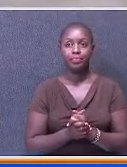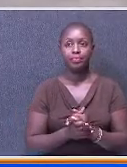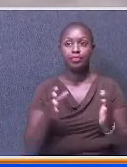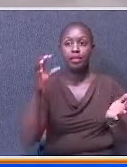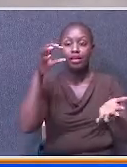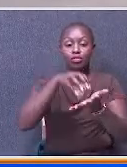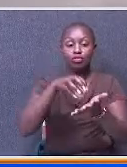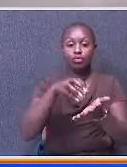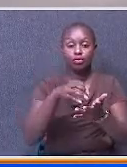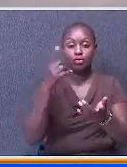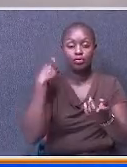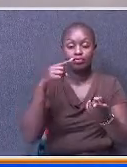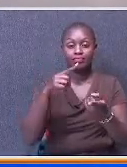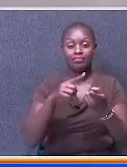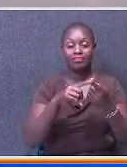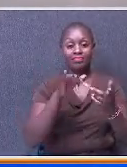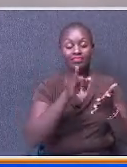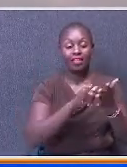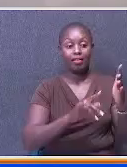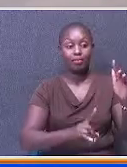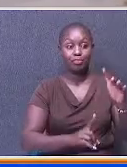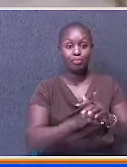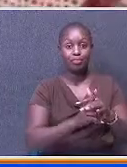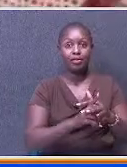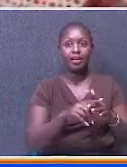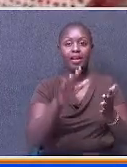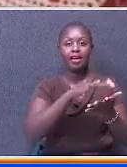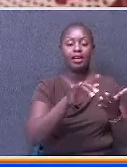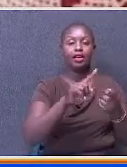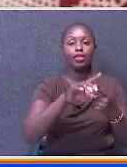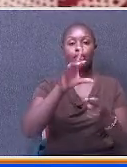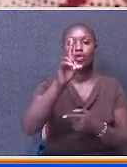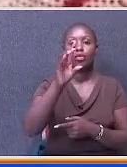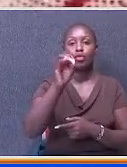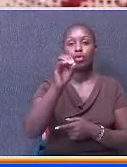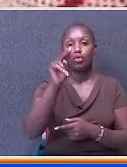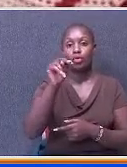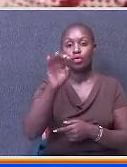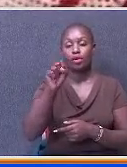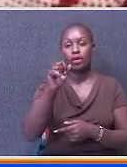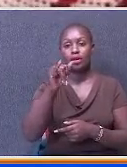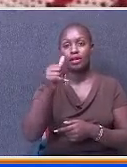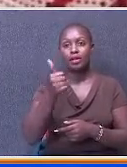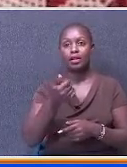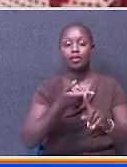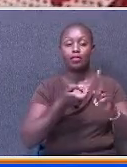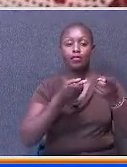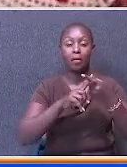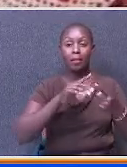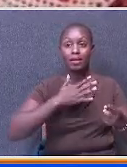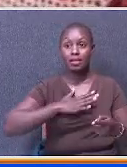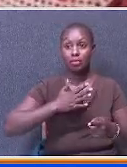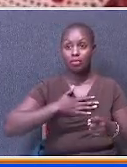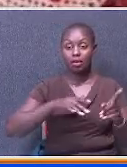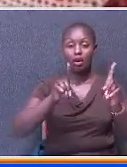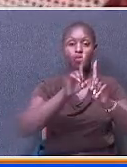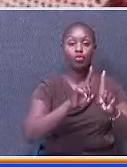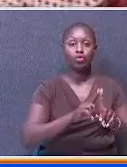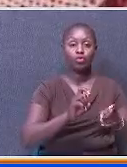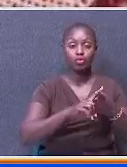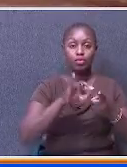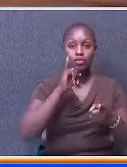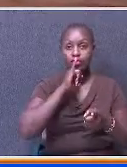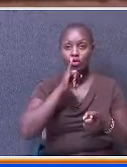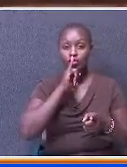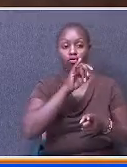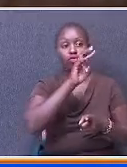Hali ya taharuki imetanda katika eneo hili la Lolesia kwenye mpaka wa kaunti ya Samburu na Isiolo kutokana na mauaji ya